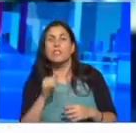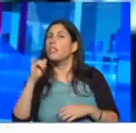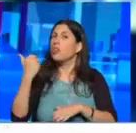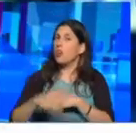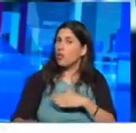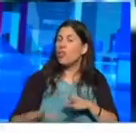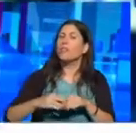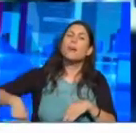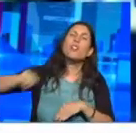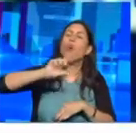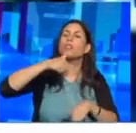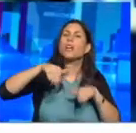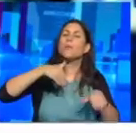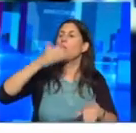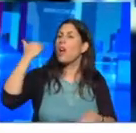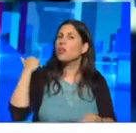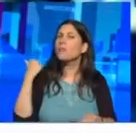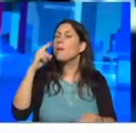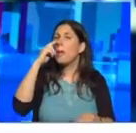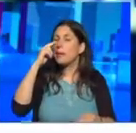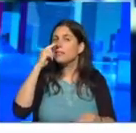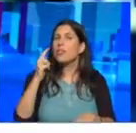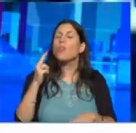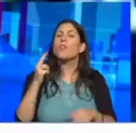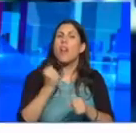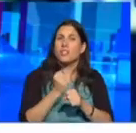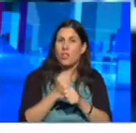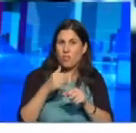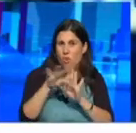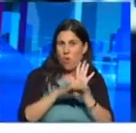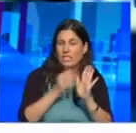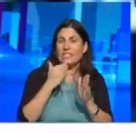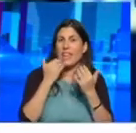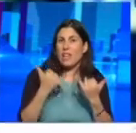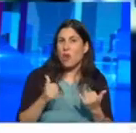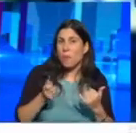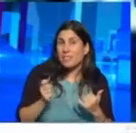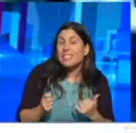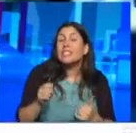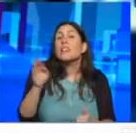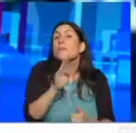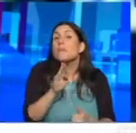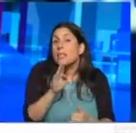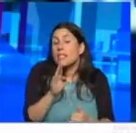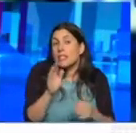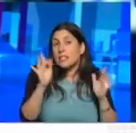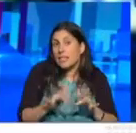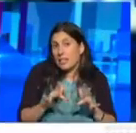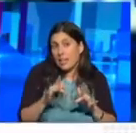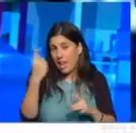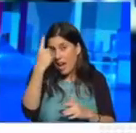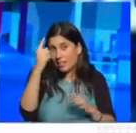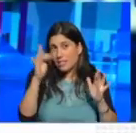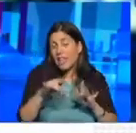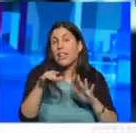יחד עם כל שרי הממשלה הקודמים, ראשי, ניסו להעביר את חוק ישראל היום בכנסת. נתניהו היחידי שהתנגד לחוק ישראל היום.